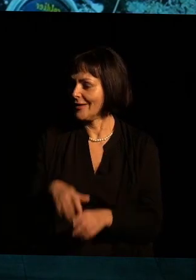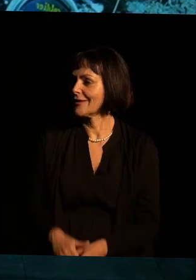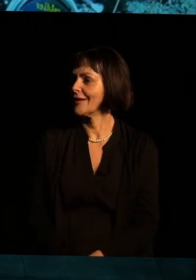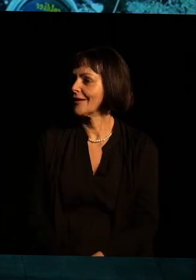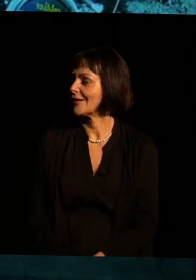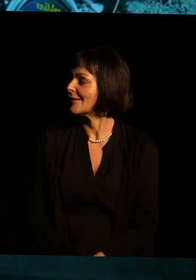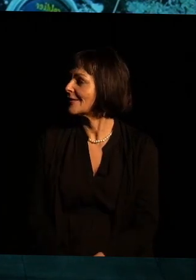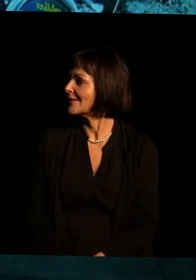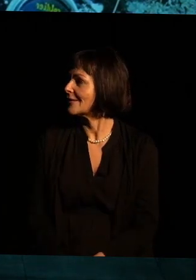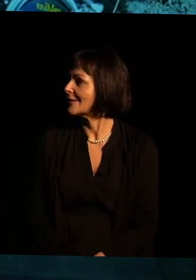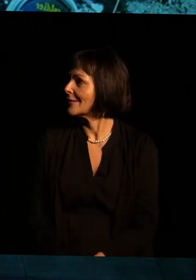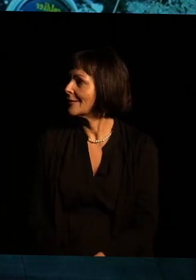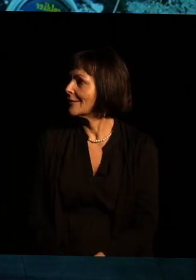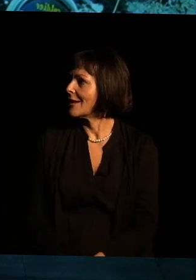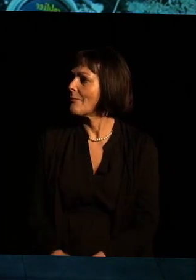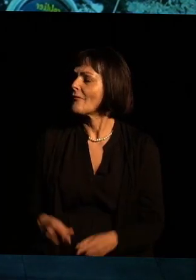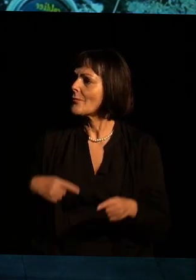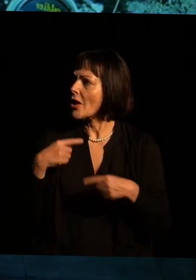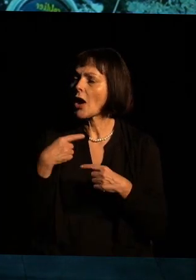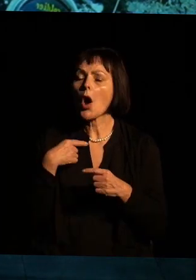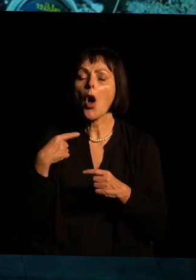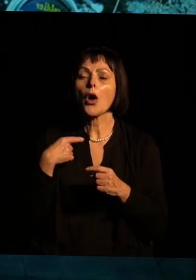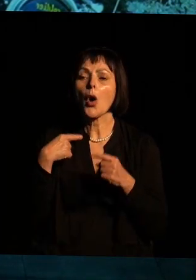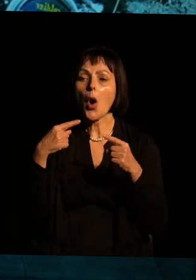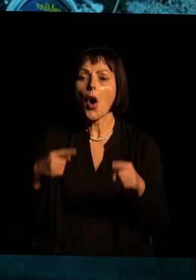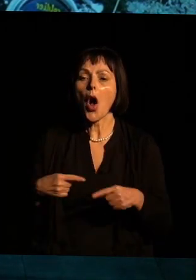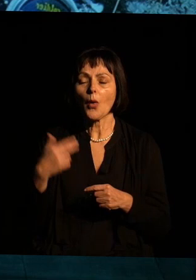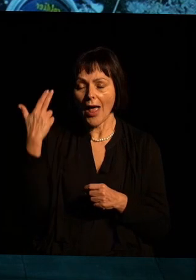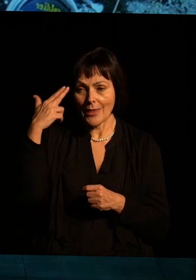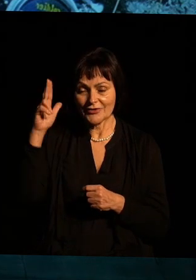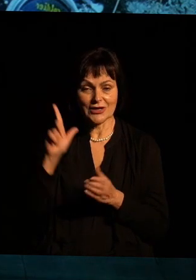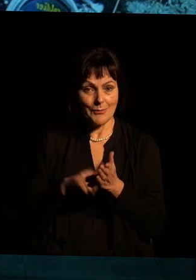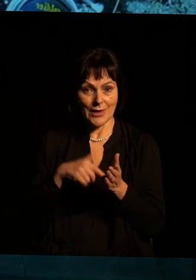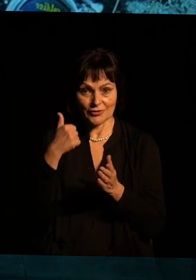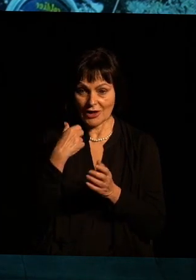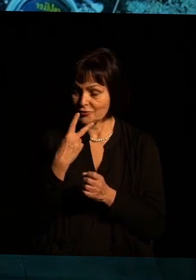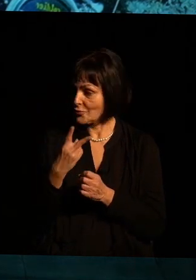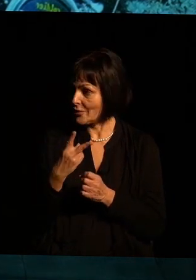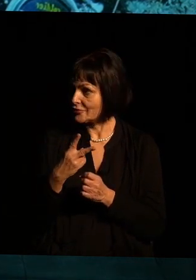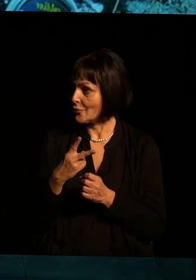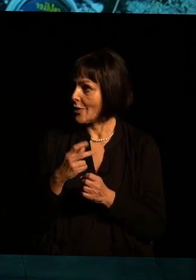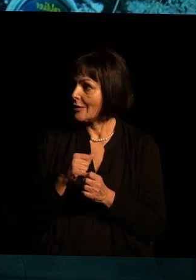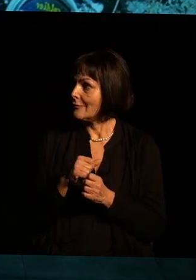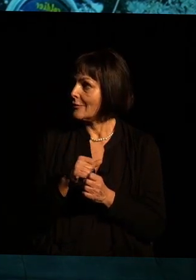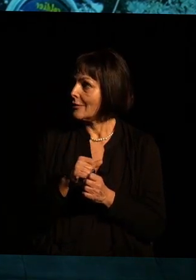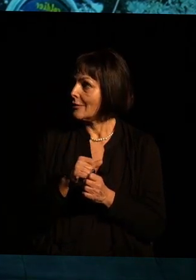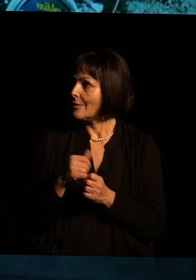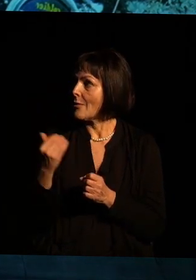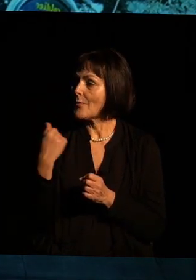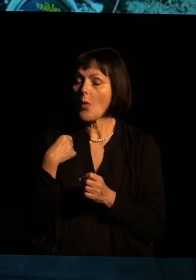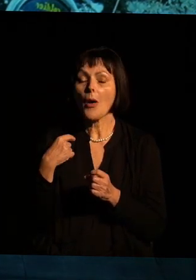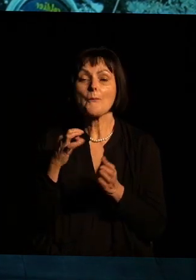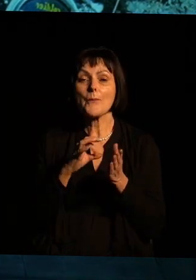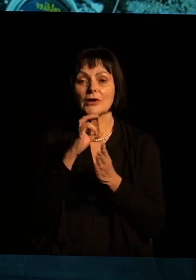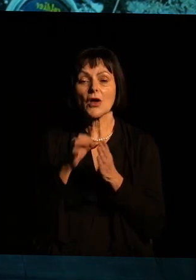No właśnie, wspomniałeś o tym projekcie Korona Nadziei, więc może wspomnij, bo właśnie pierwszy raz zobaczyłeś te turnie i tam to był